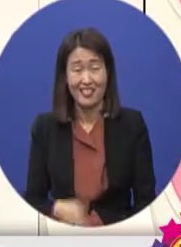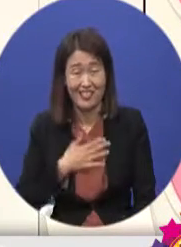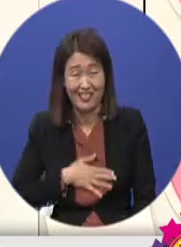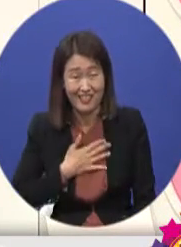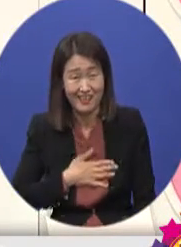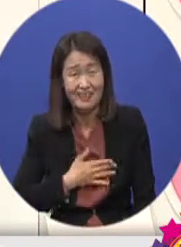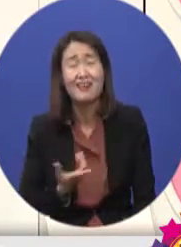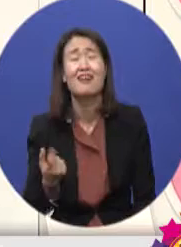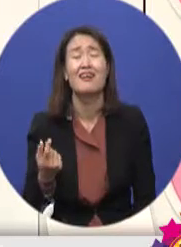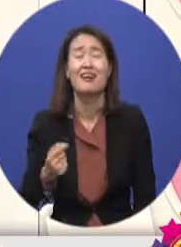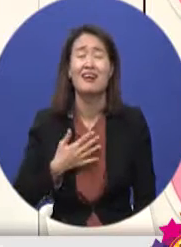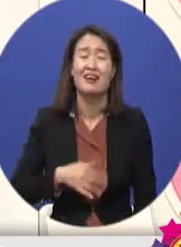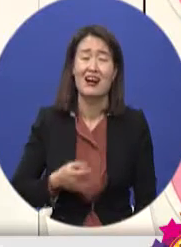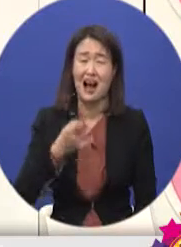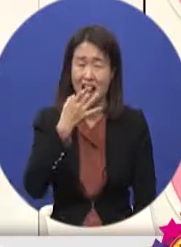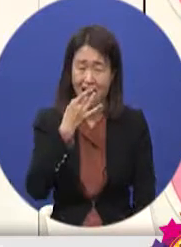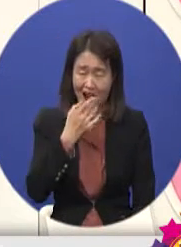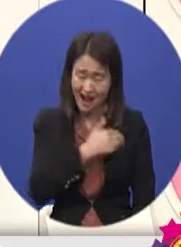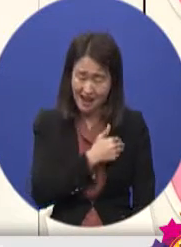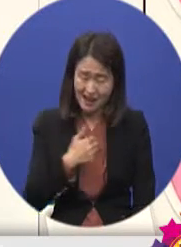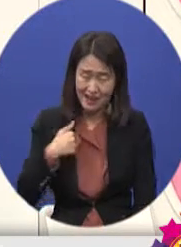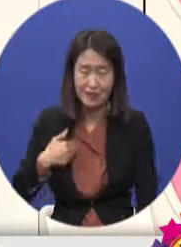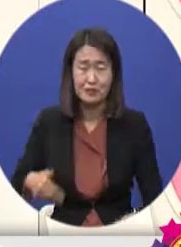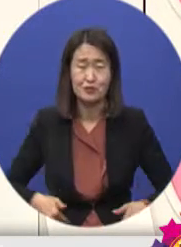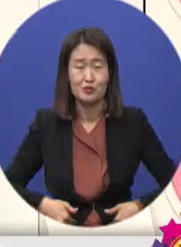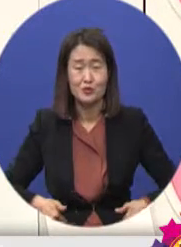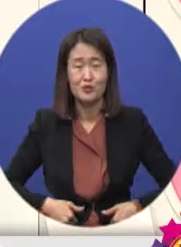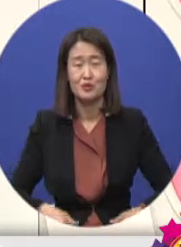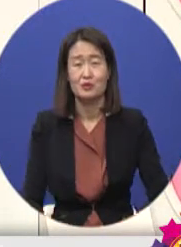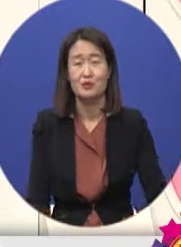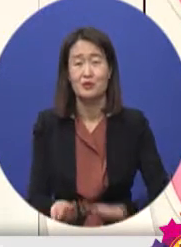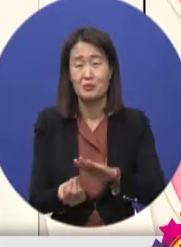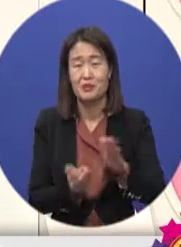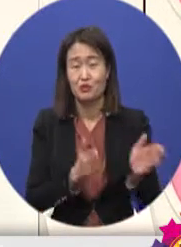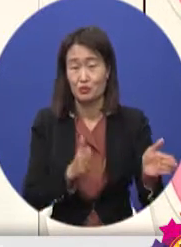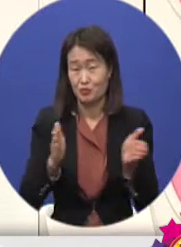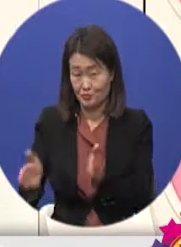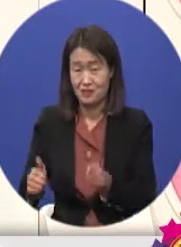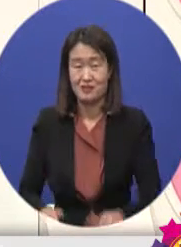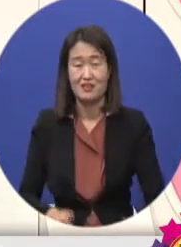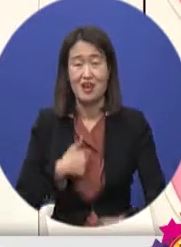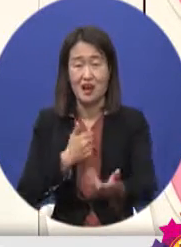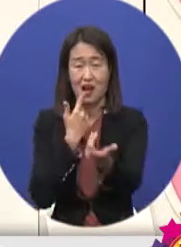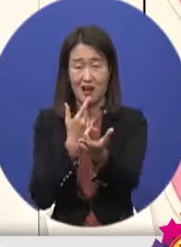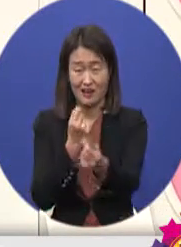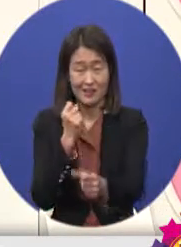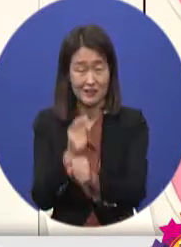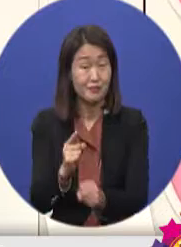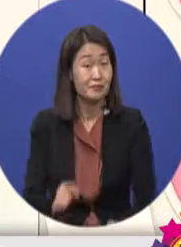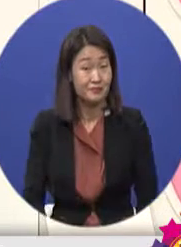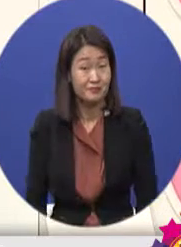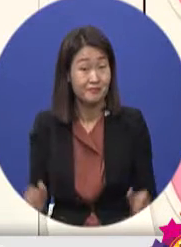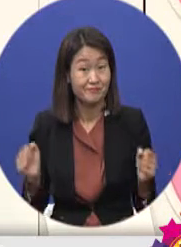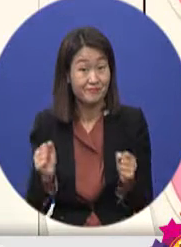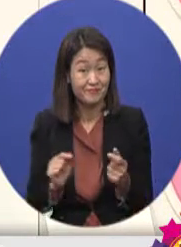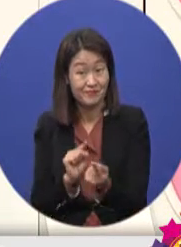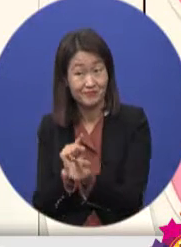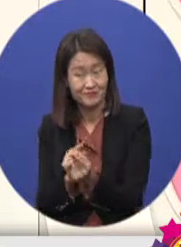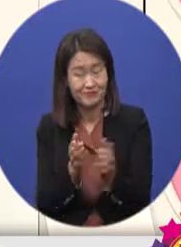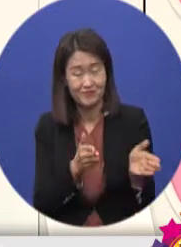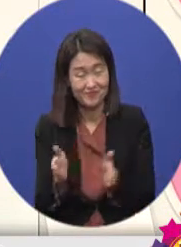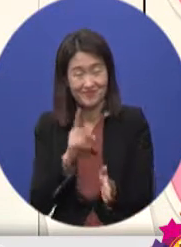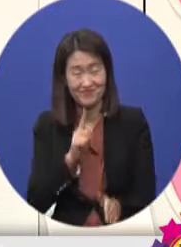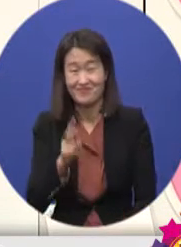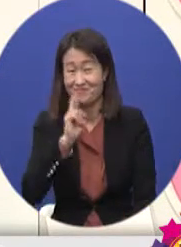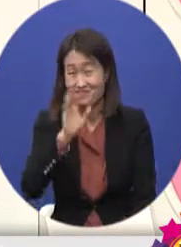예, 그럼요. 네, 예, 쌀도 예. 두둑히 준비해 놓으시고, 네, 예. 저희도 준비가 됐습니다. 겨울 맞을 예. 준비를. 예.